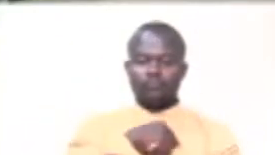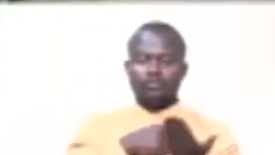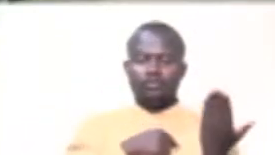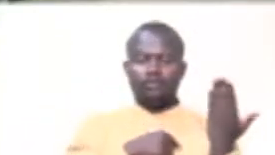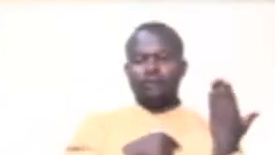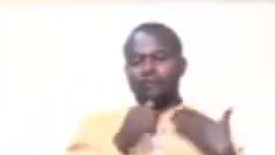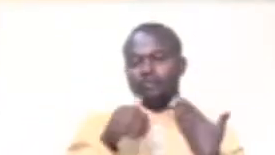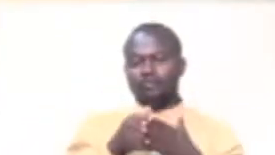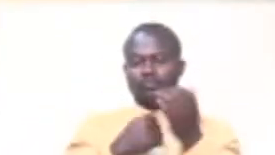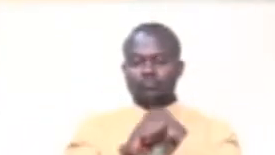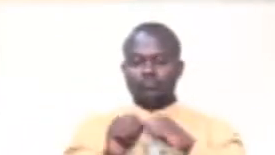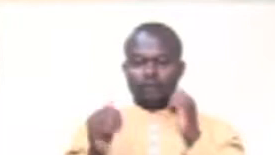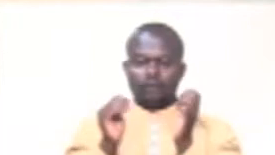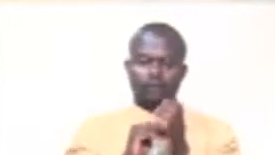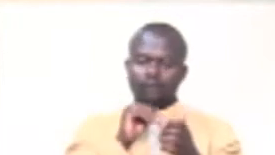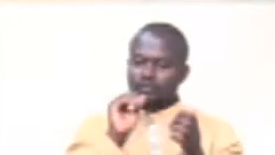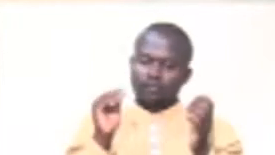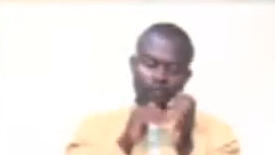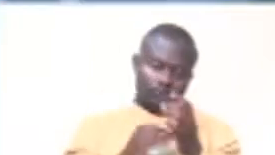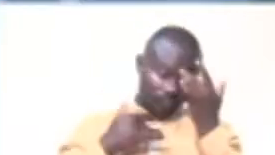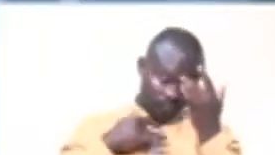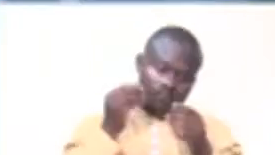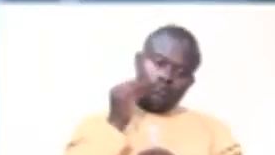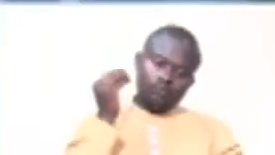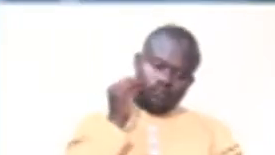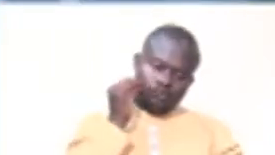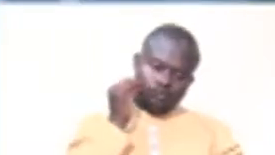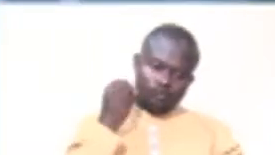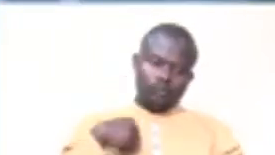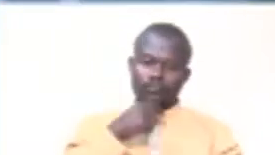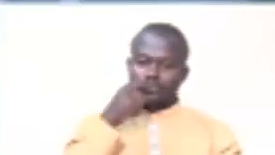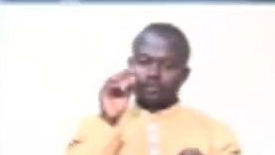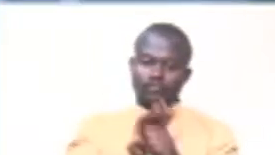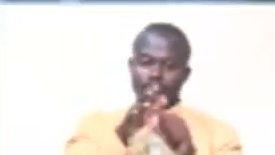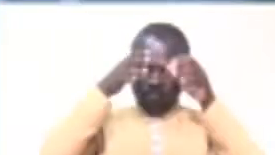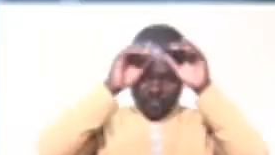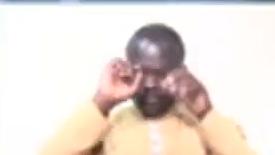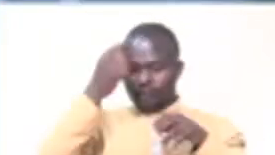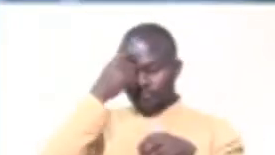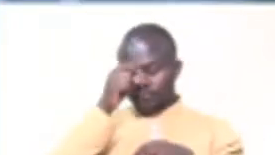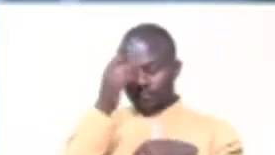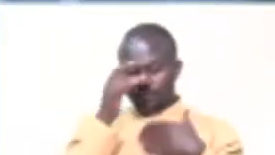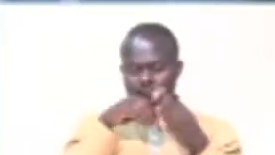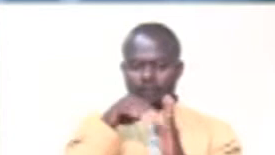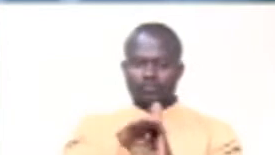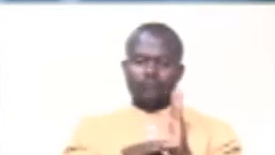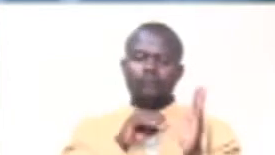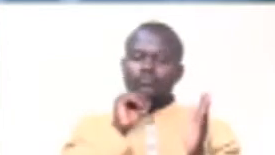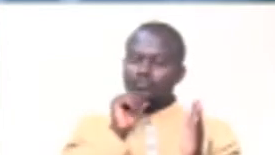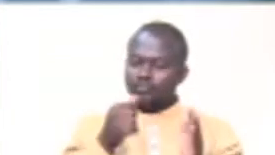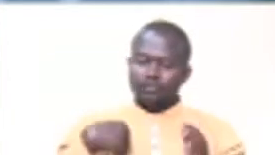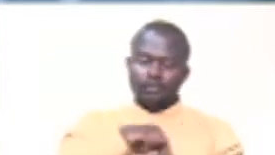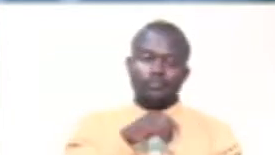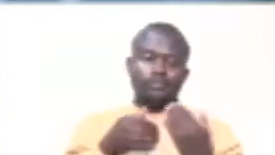bazasigasira ibikorwa remezo ndetse ko batazongera kurembera mu ngo. Icyo twakizeza Perezida wa Repubulika muri gahunda ntago